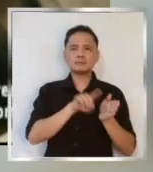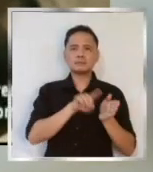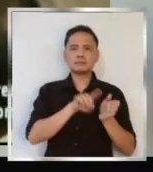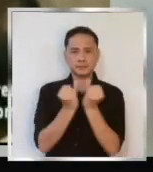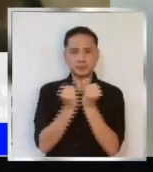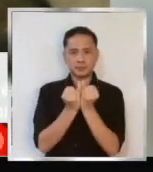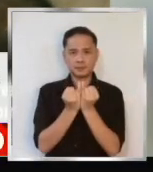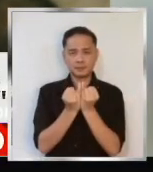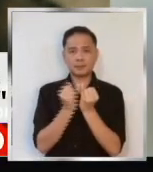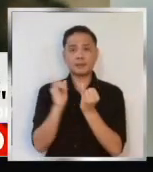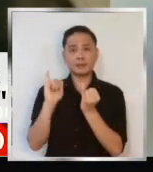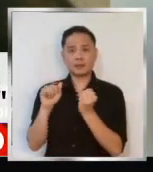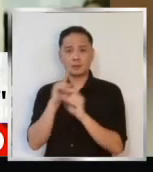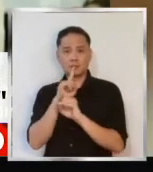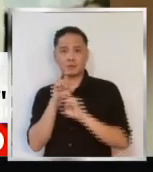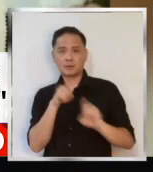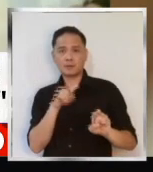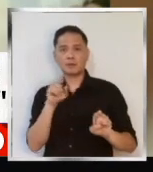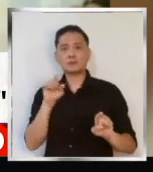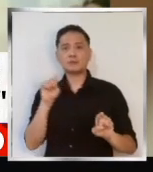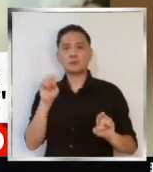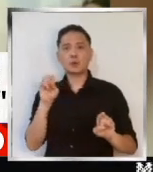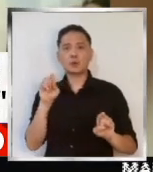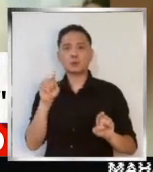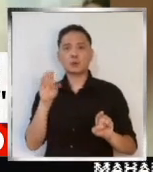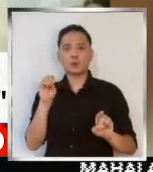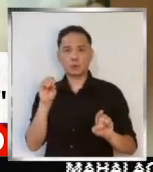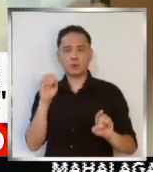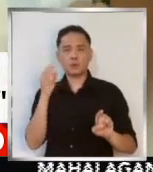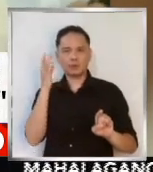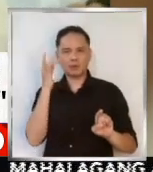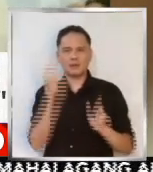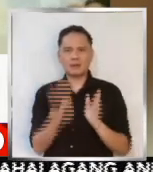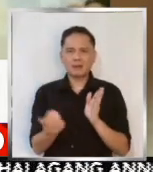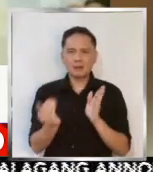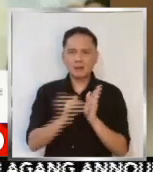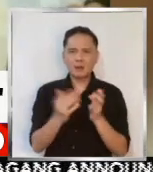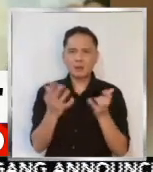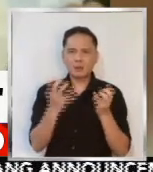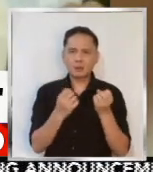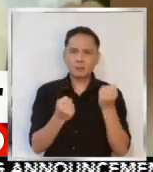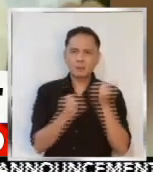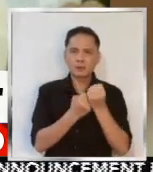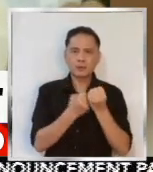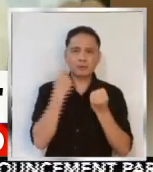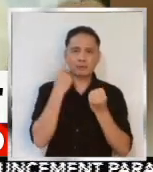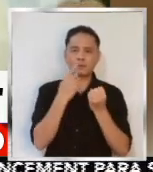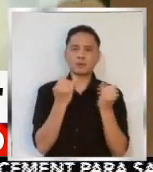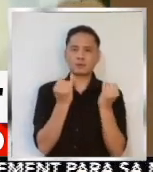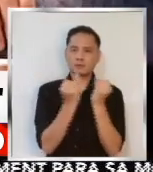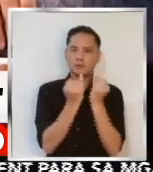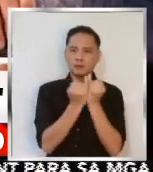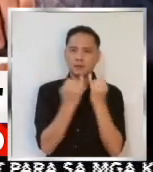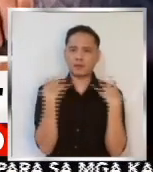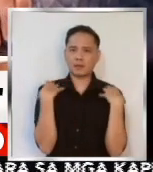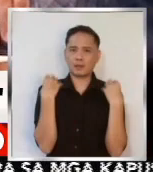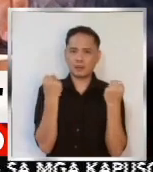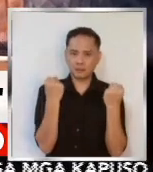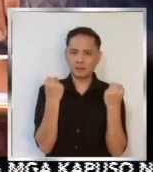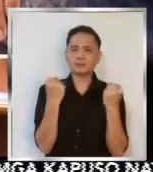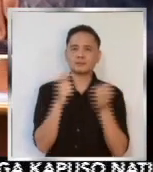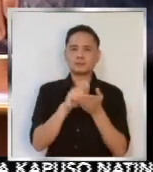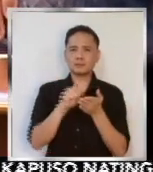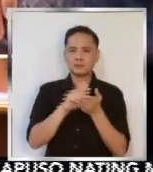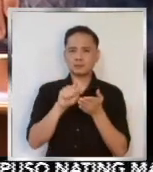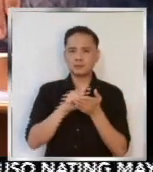President Tito Soto matapos muling magpahayag ng suporta kay Health Secretary Francisco Duque si Pangulong Duterte.